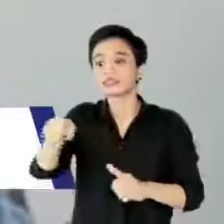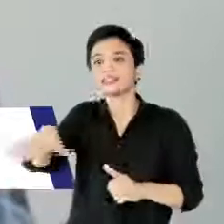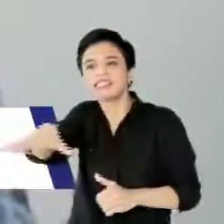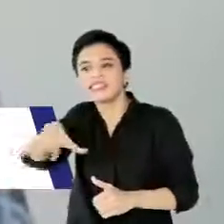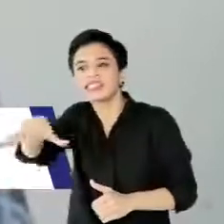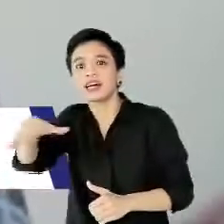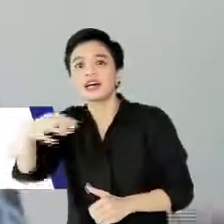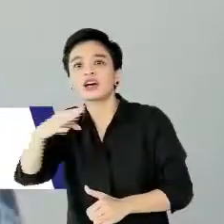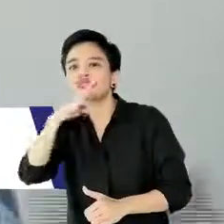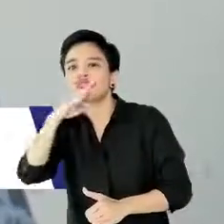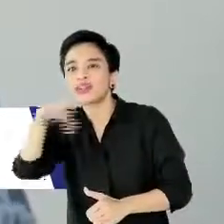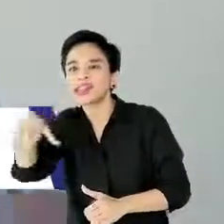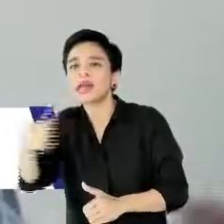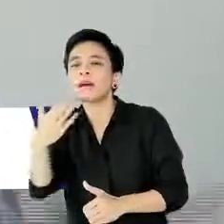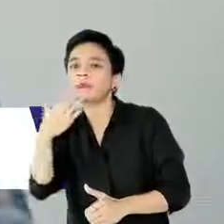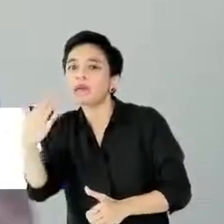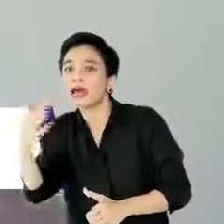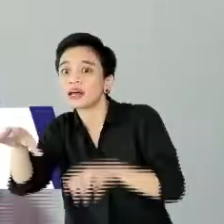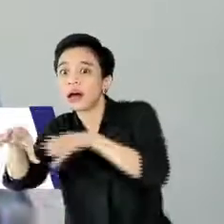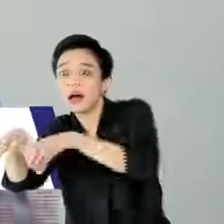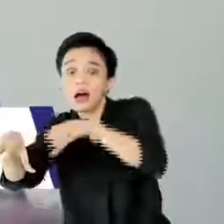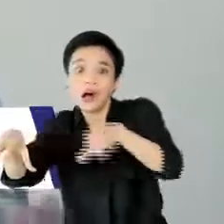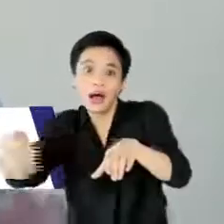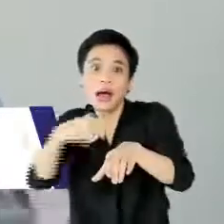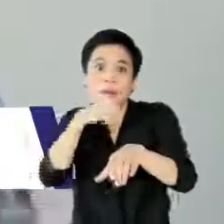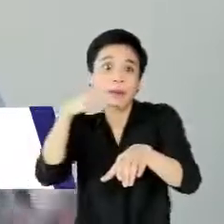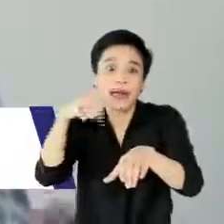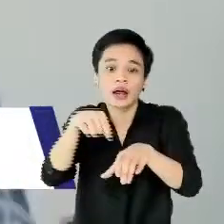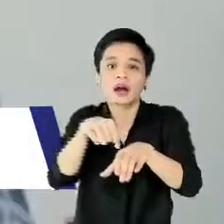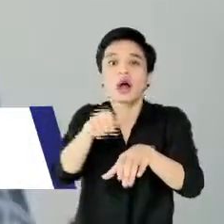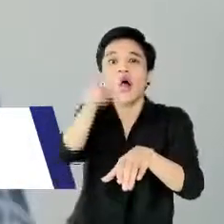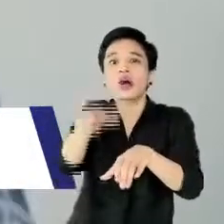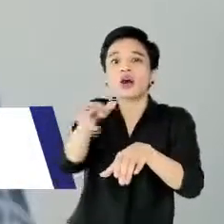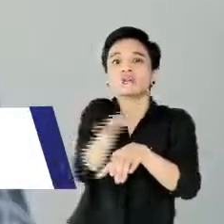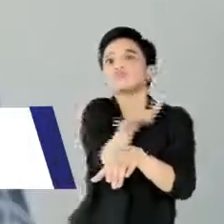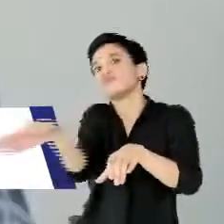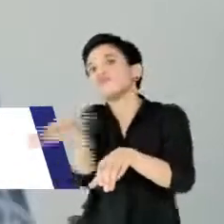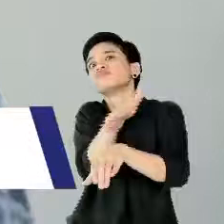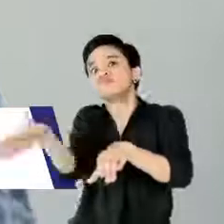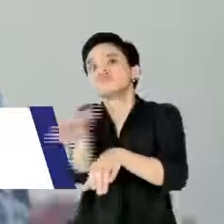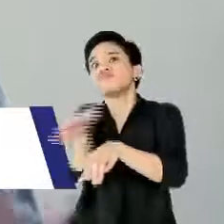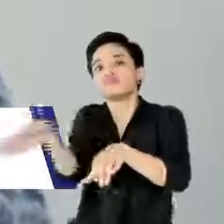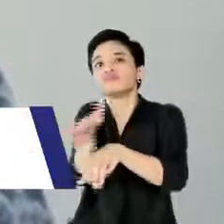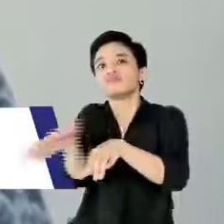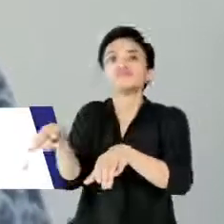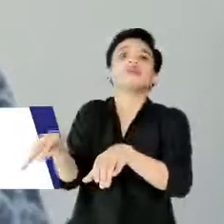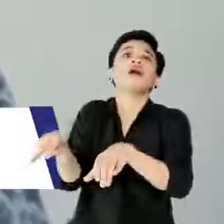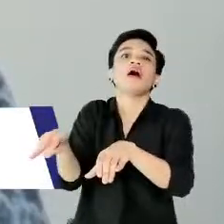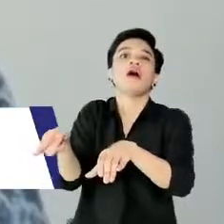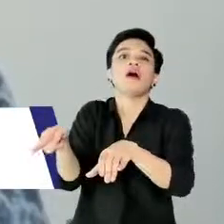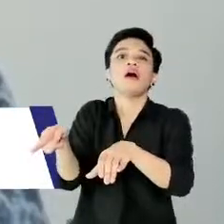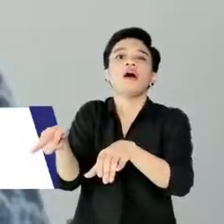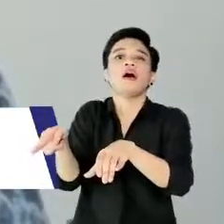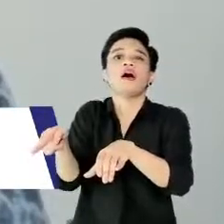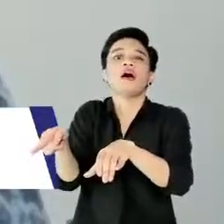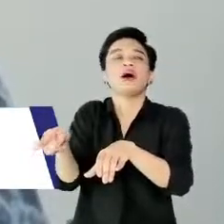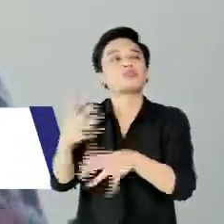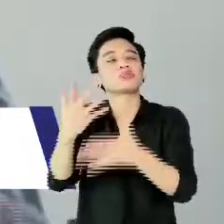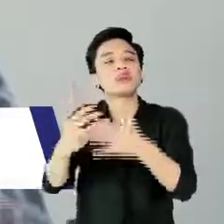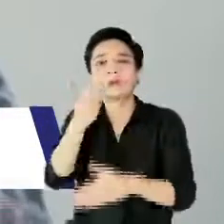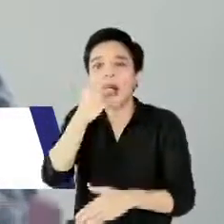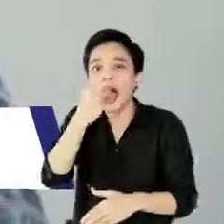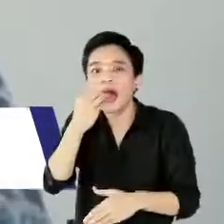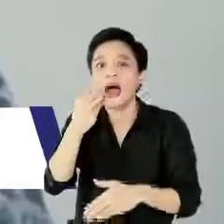itu karena sebelahnya merah orang penuh dan lari ke kuning juga untuk cari Maaf eh bahan